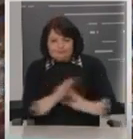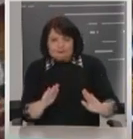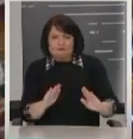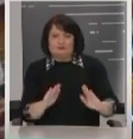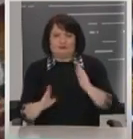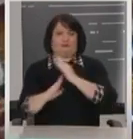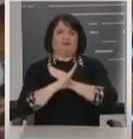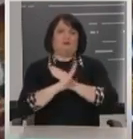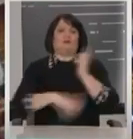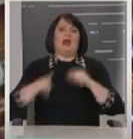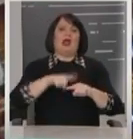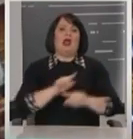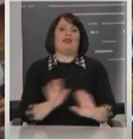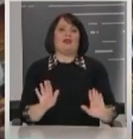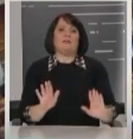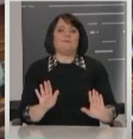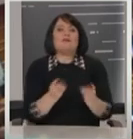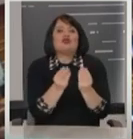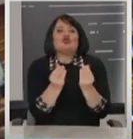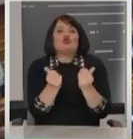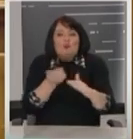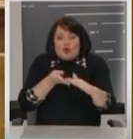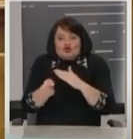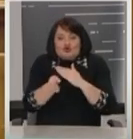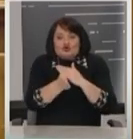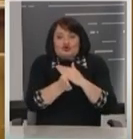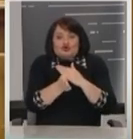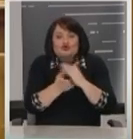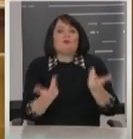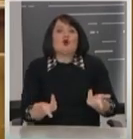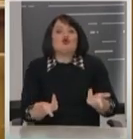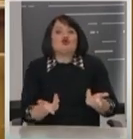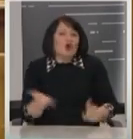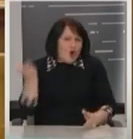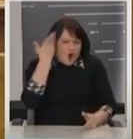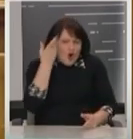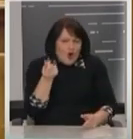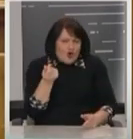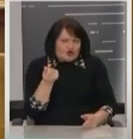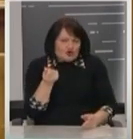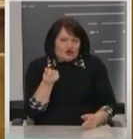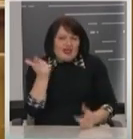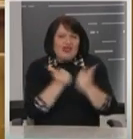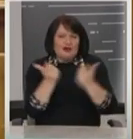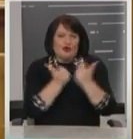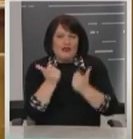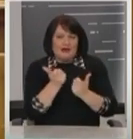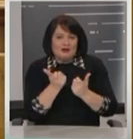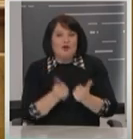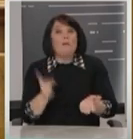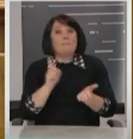ο τρόπος για να ξεφύγουμε από αυτή τη συνθήκη είναι το κόστος δανεισμού να